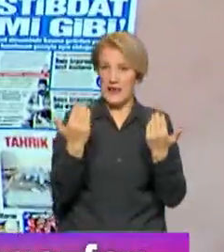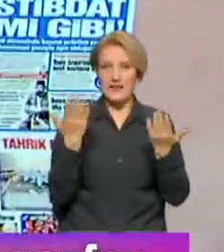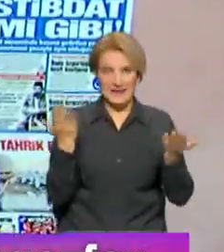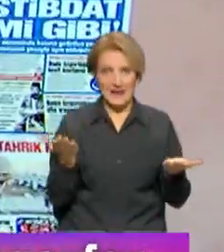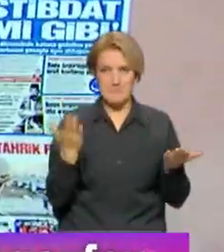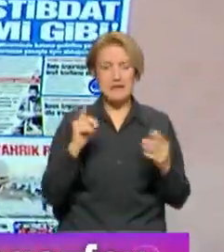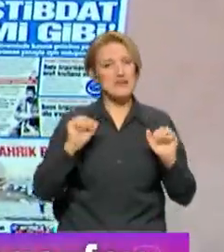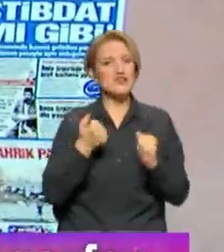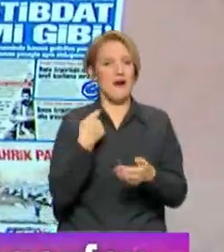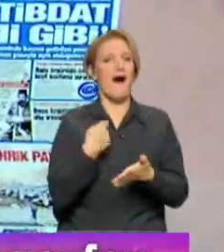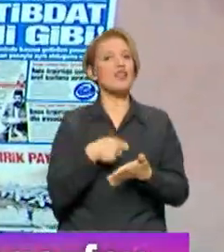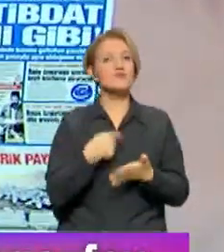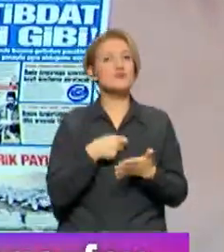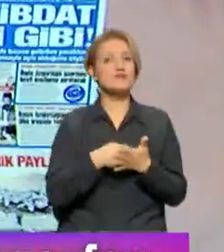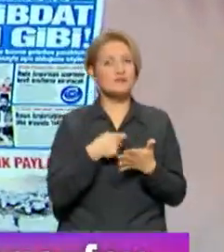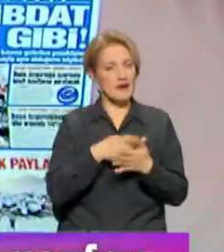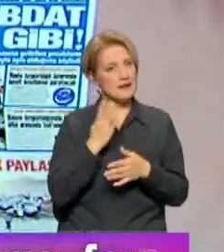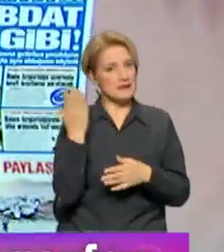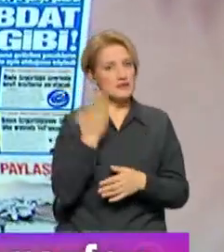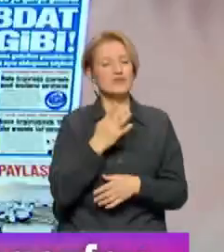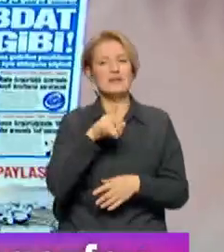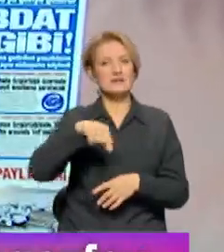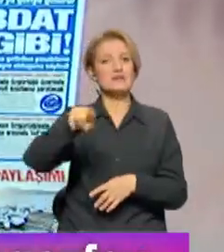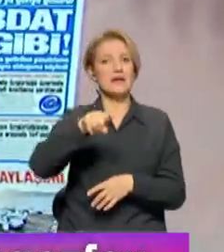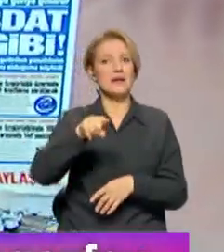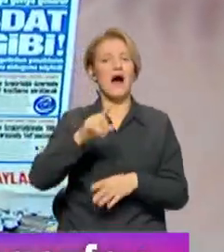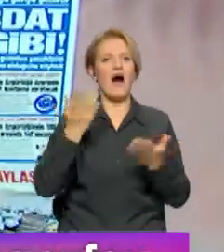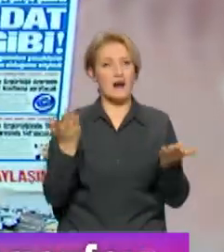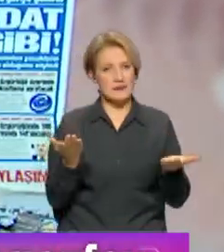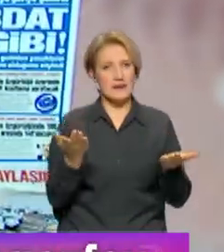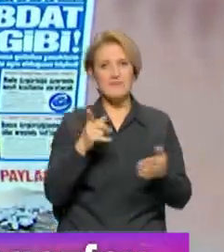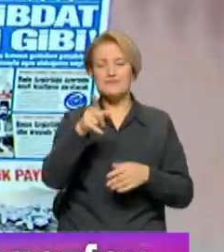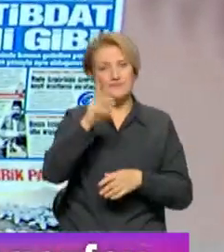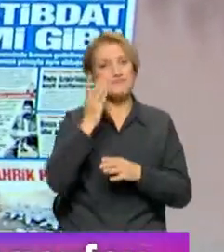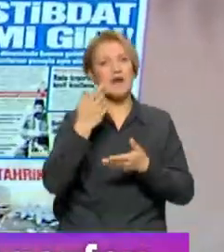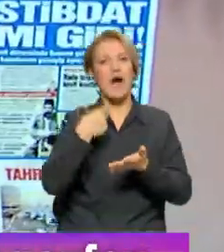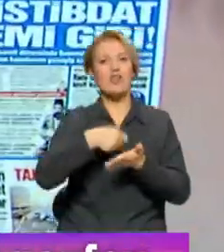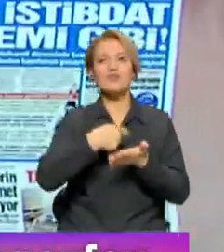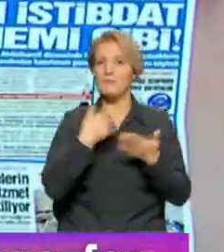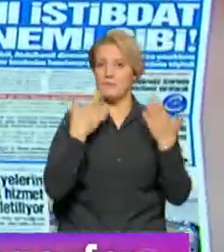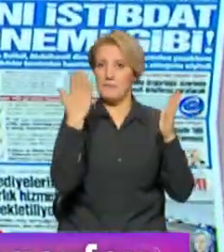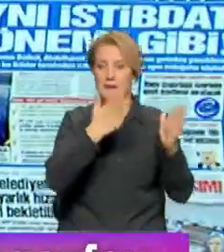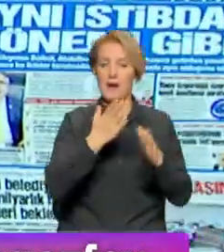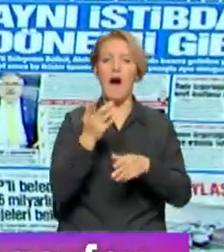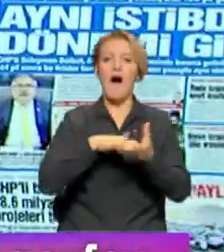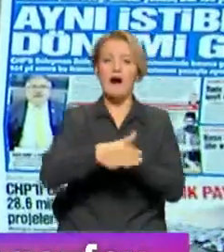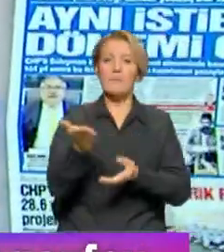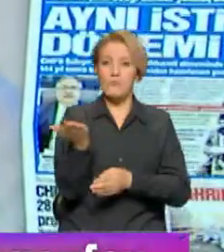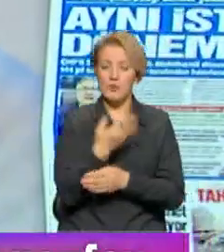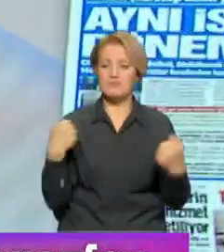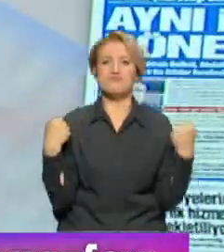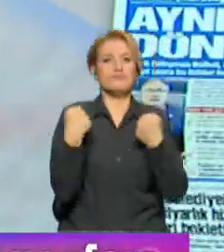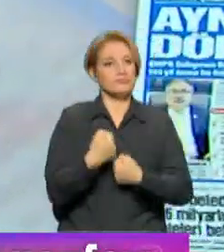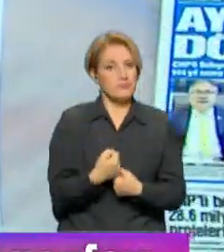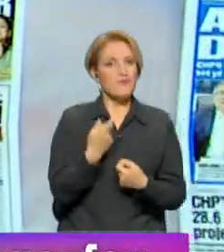bir kışlık alışverişine çıkartacağız sizleri Hatta böyle Sizler de çıktıysanız karşılaştığınız işte bot fiyatları mont